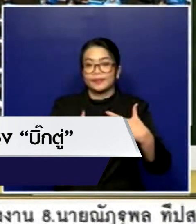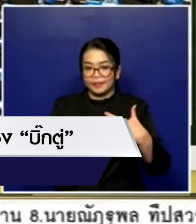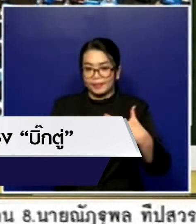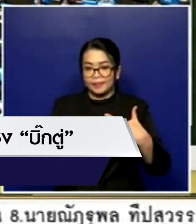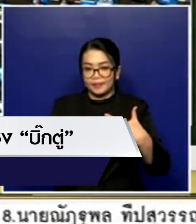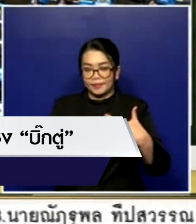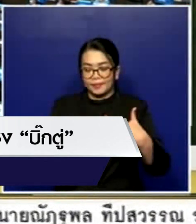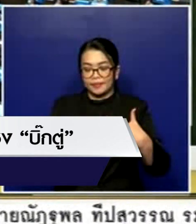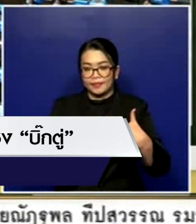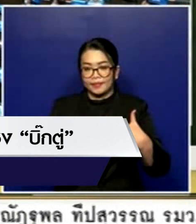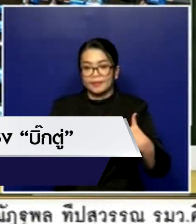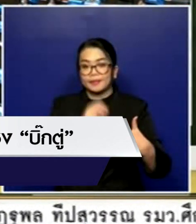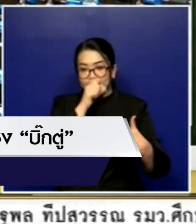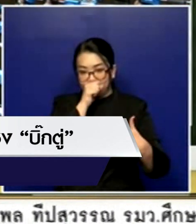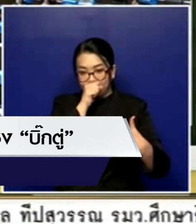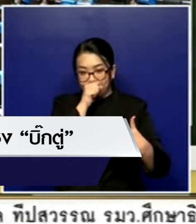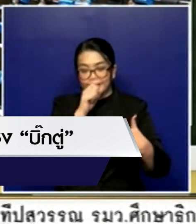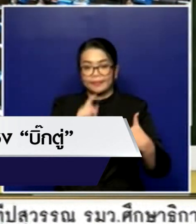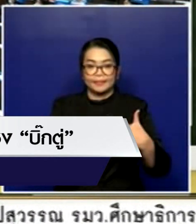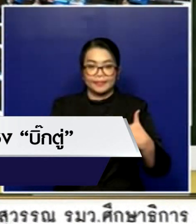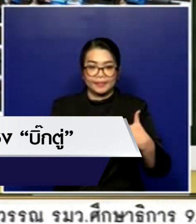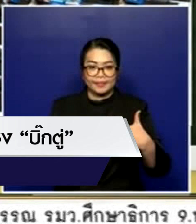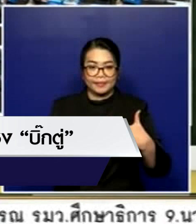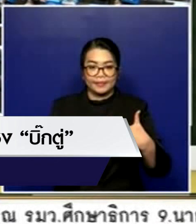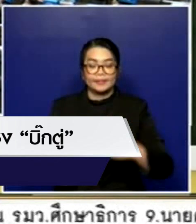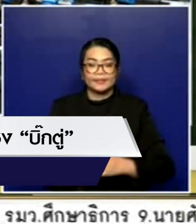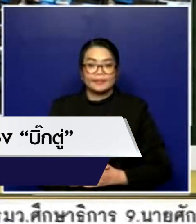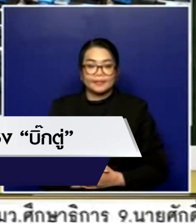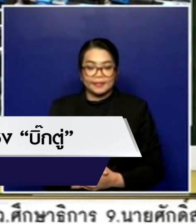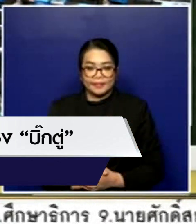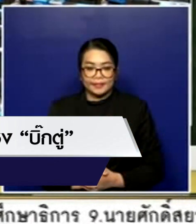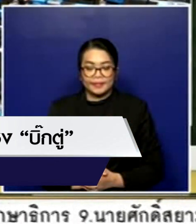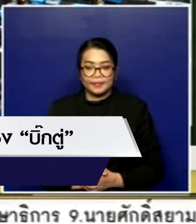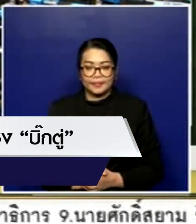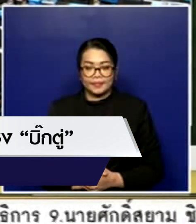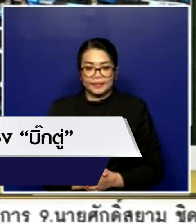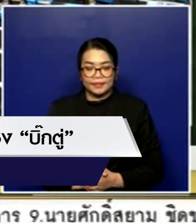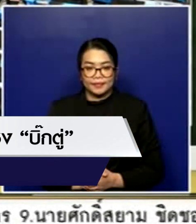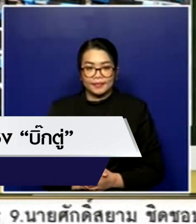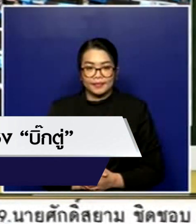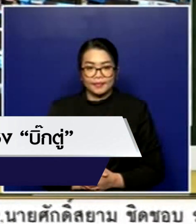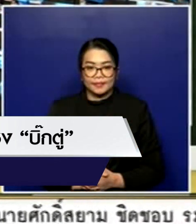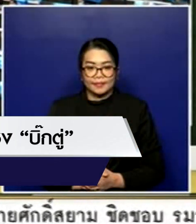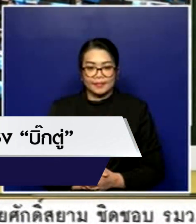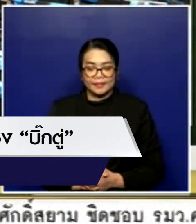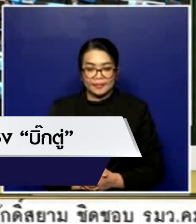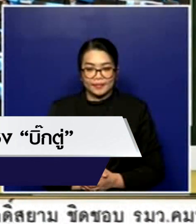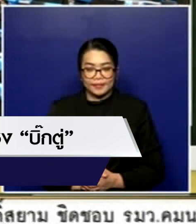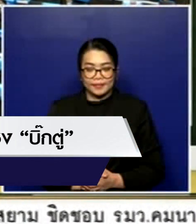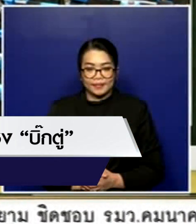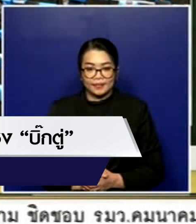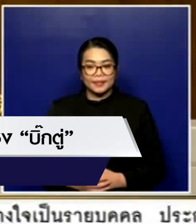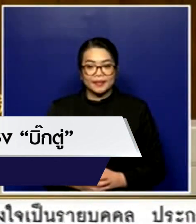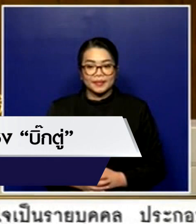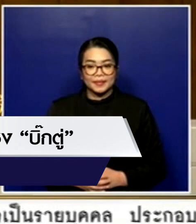ตัวนี้เขาได้รับคะแนนเสียงไว้วางใจมากก็จะตกวันนี้สีหน้ายิ้มแย้มแจ่มใสนี่นะครับแล้วก็เออ